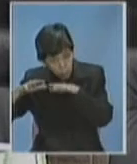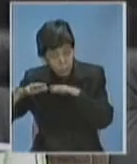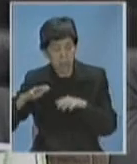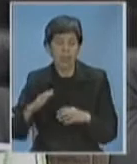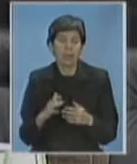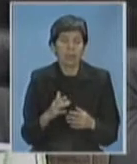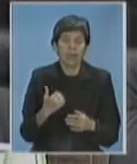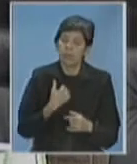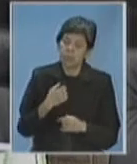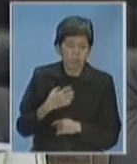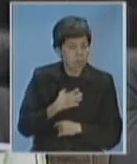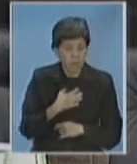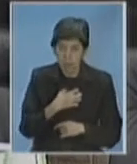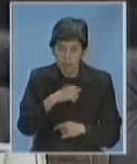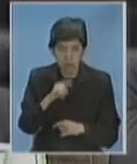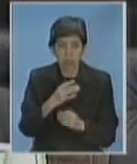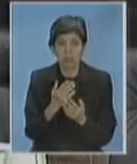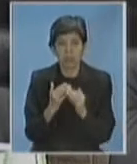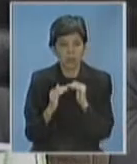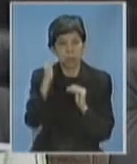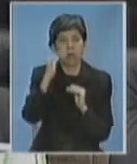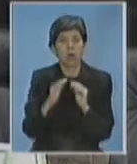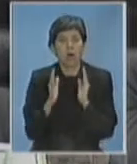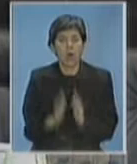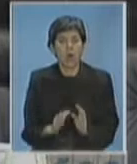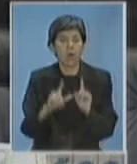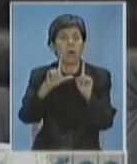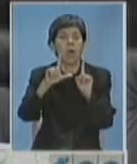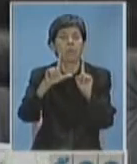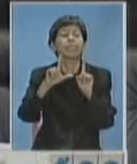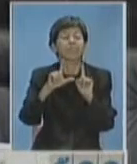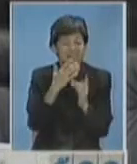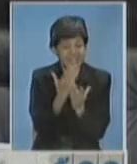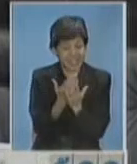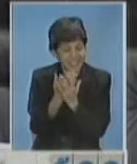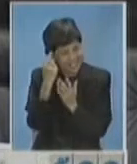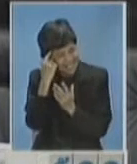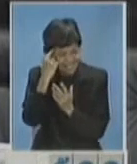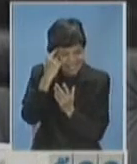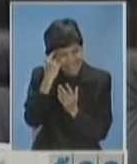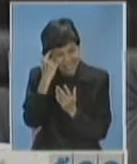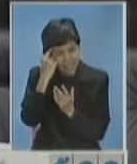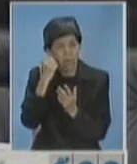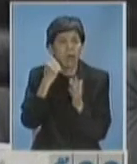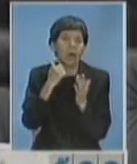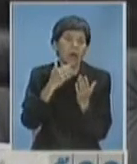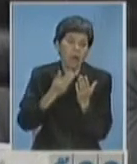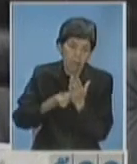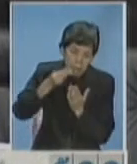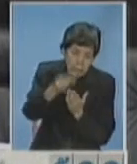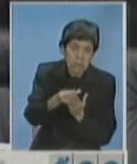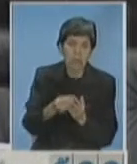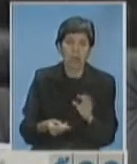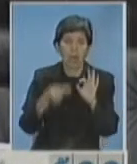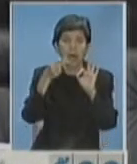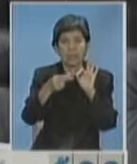ก็ไปถึงนะคะ1ล้านกว่ารายนะคะดังนั้นเม็ดเงินเนี่ยที่คำนวณออกมาจะต้องใช้คืนภาษีเนี่ยประมาณ